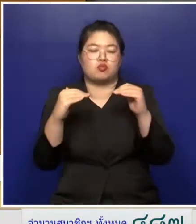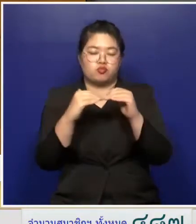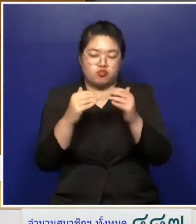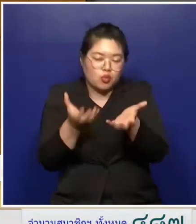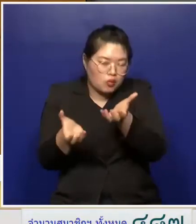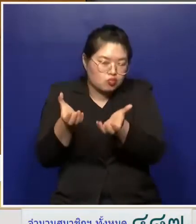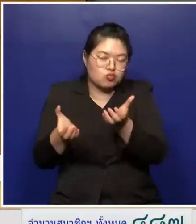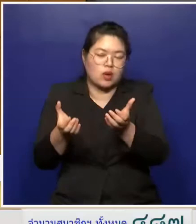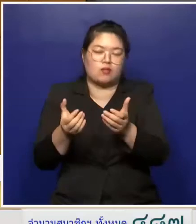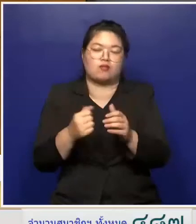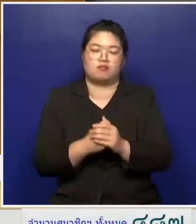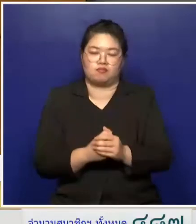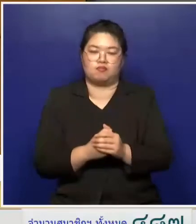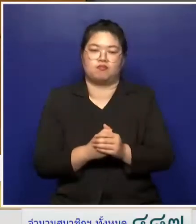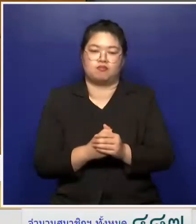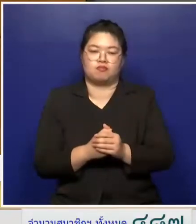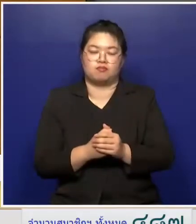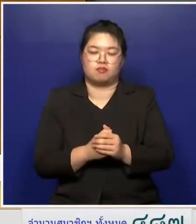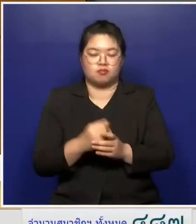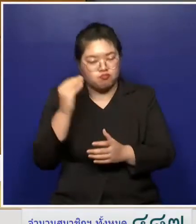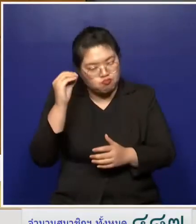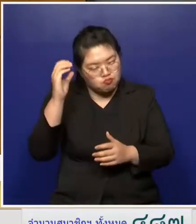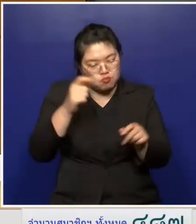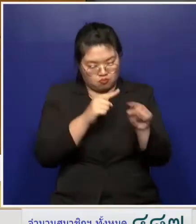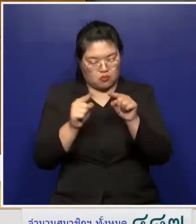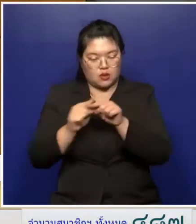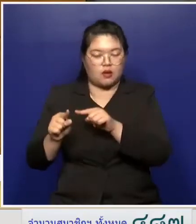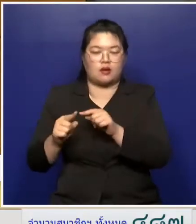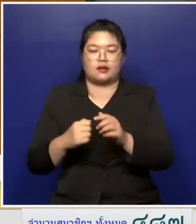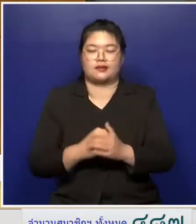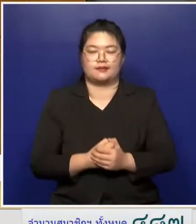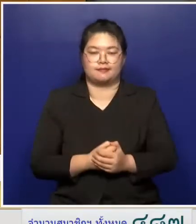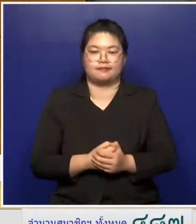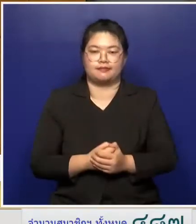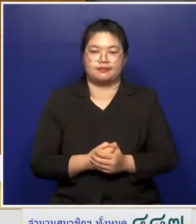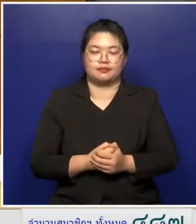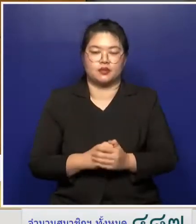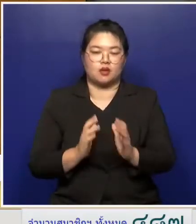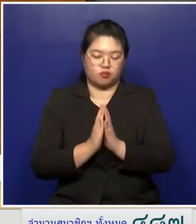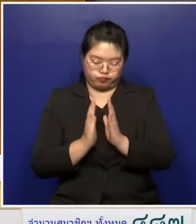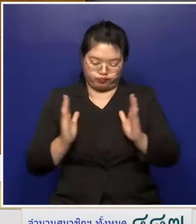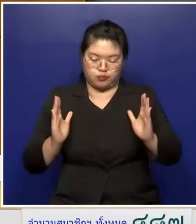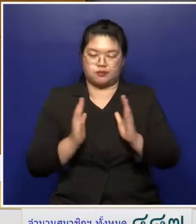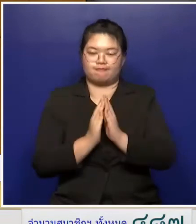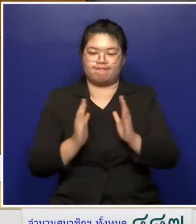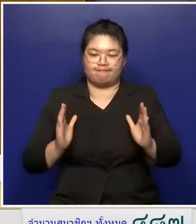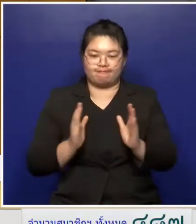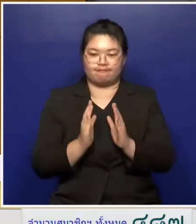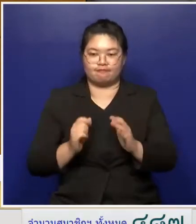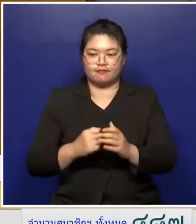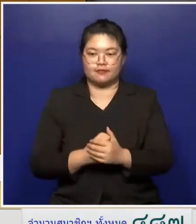จะจะมีมัตถฐานในส่วของตรนี้ค่ข้างมากนะครัก็ขอากับเรีนท่านและก็ขบคุณทานครั capabilitiesี่กร succนา